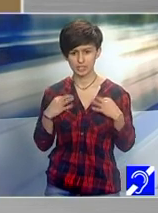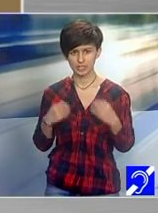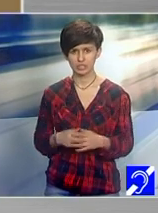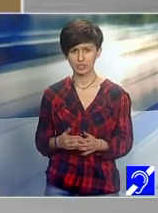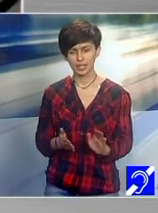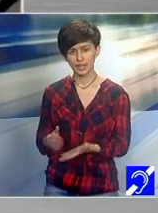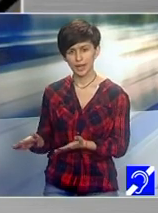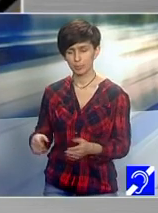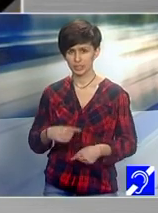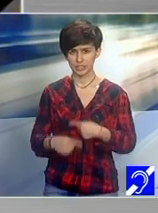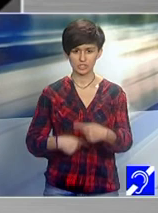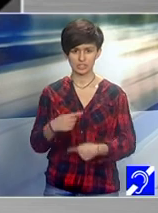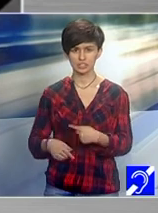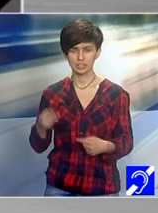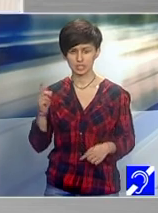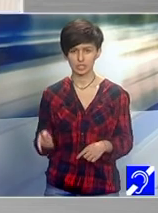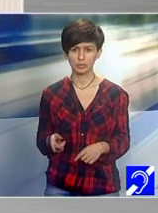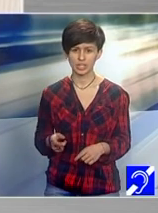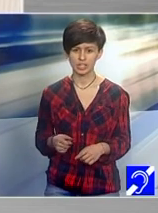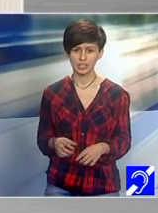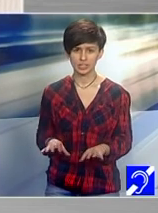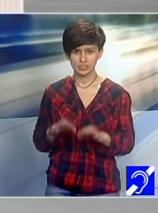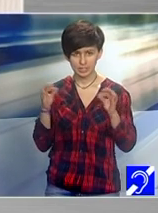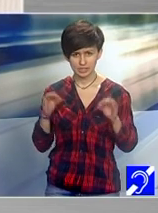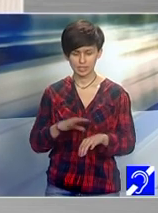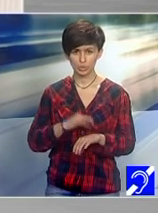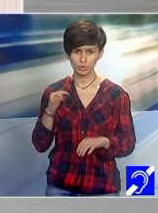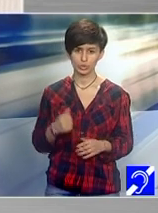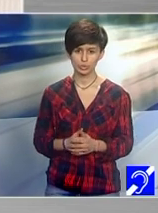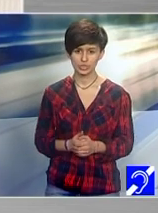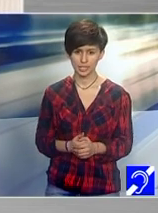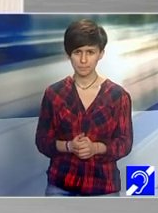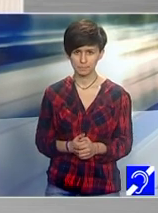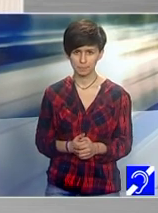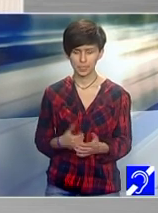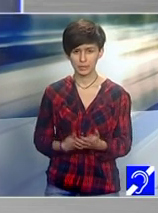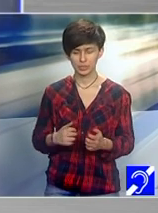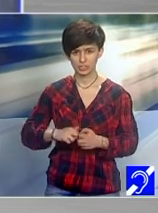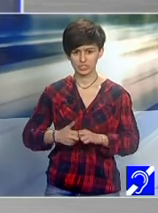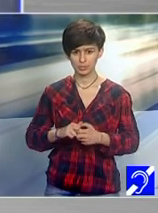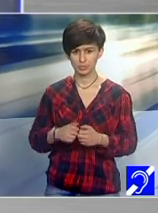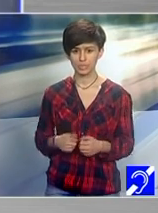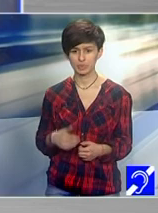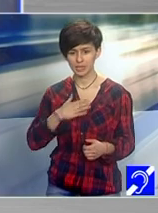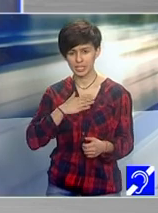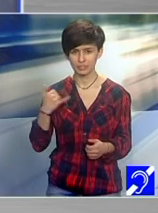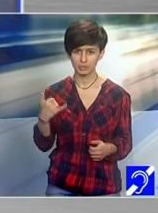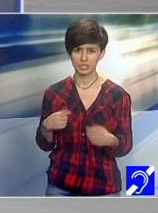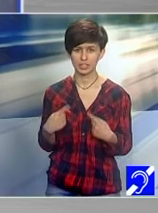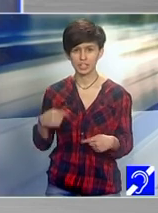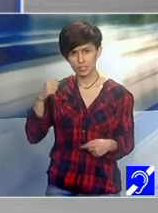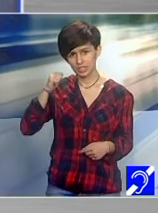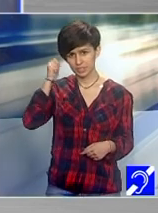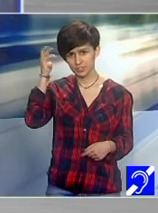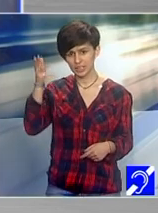acest sistem, trebuia să găsească o alternativă în caz de dezastre. Noi avem astfel de dezastre în fiecare zi. Pentru situațiile excepționale, când